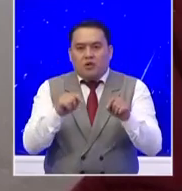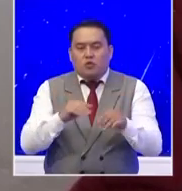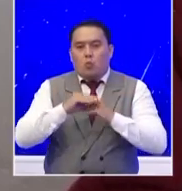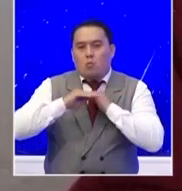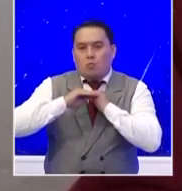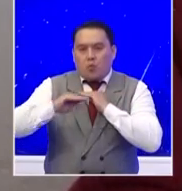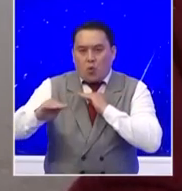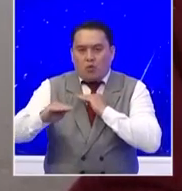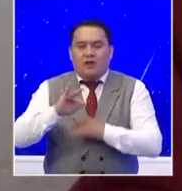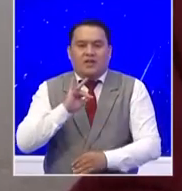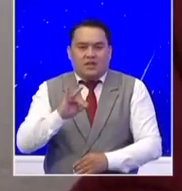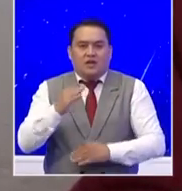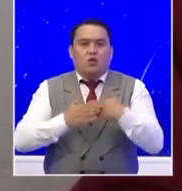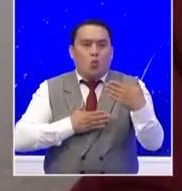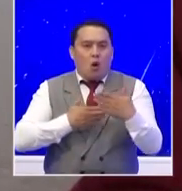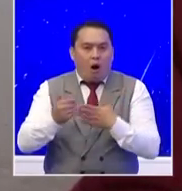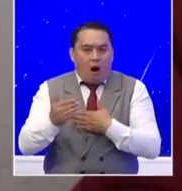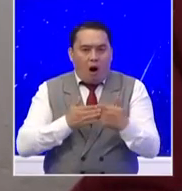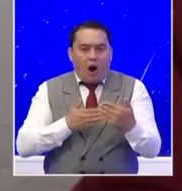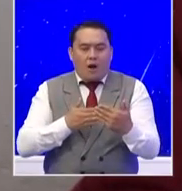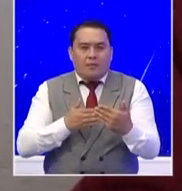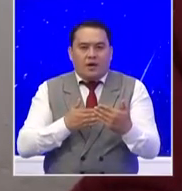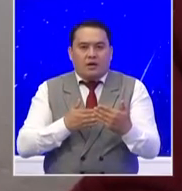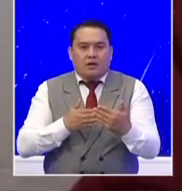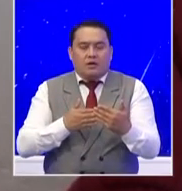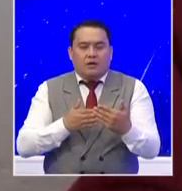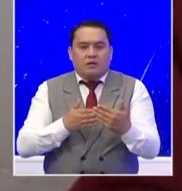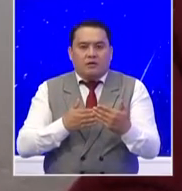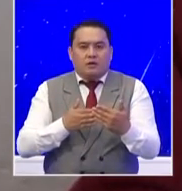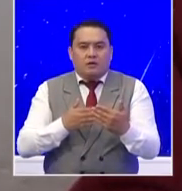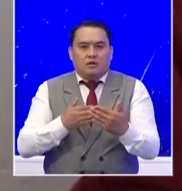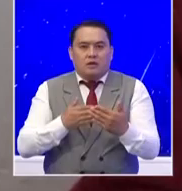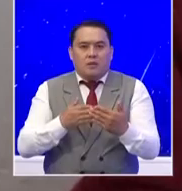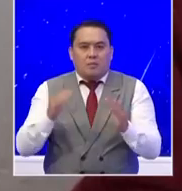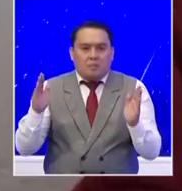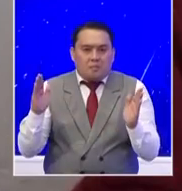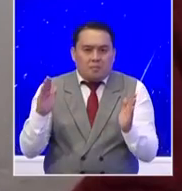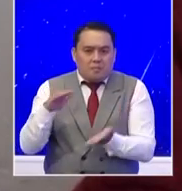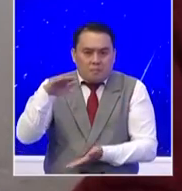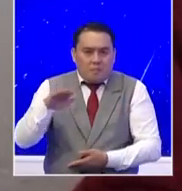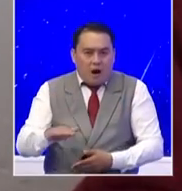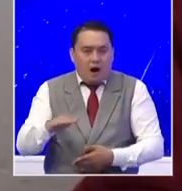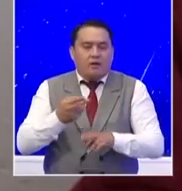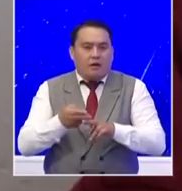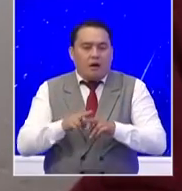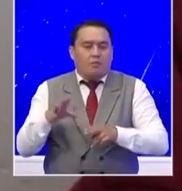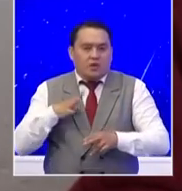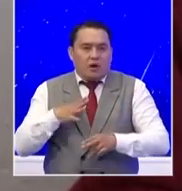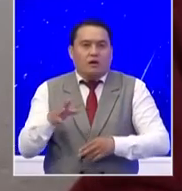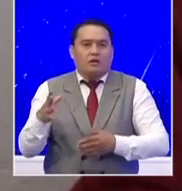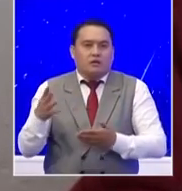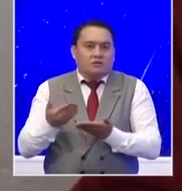поле и руками, даже не серпом, потому что очень маленькая, низкая была пшеница, мы